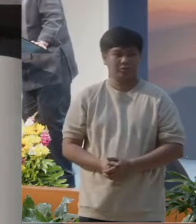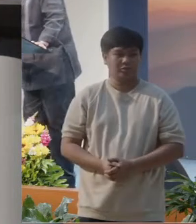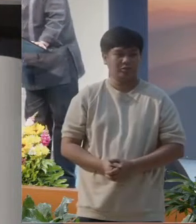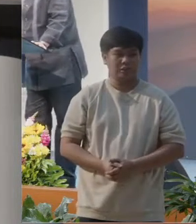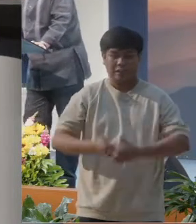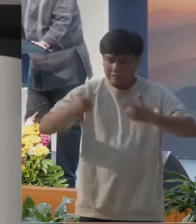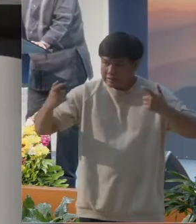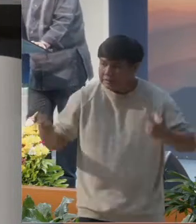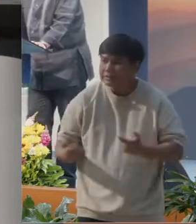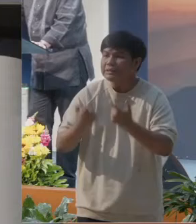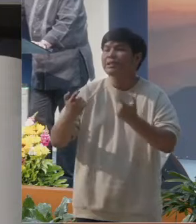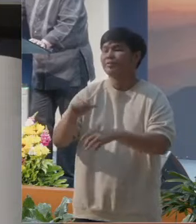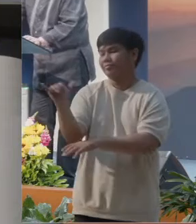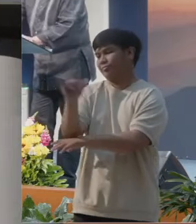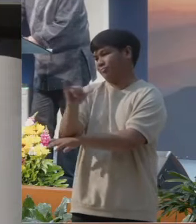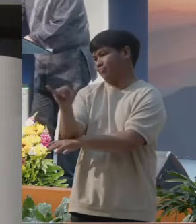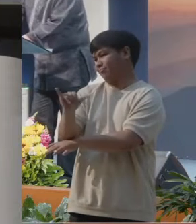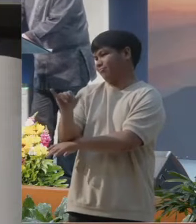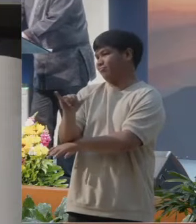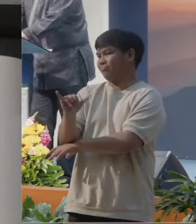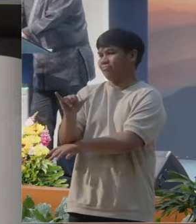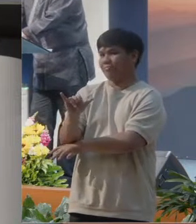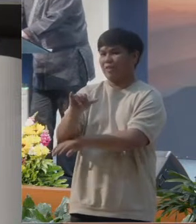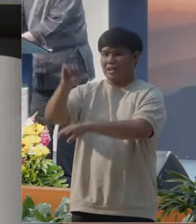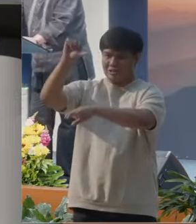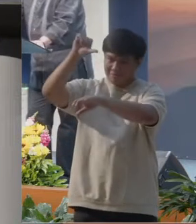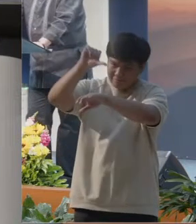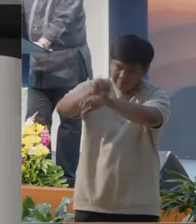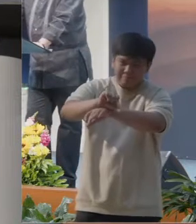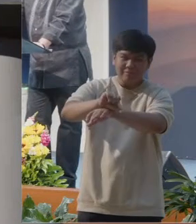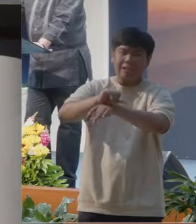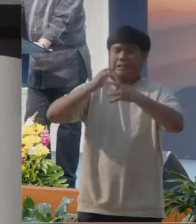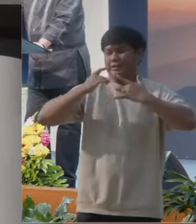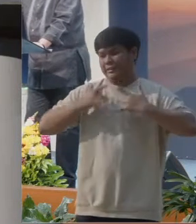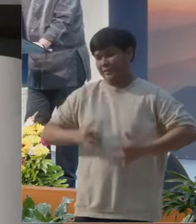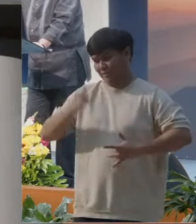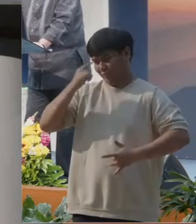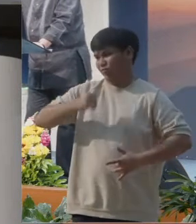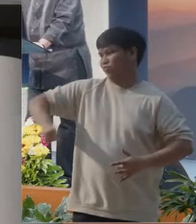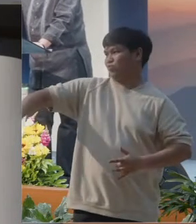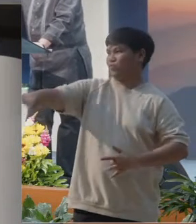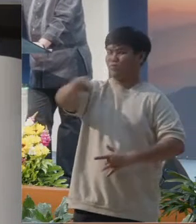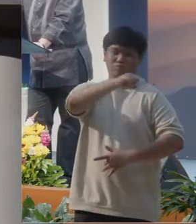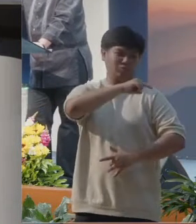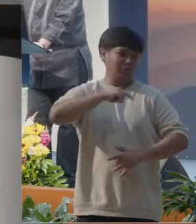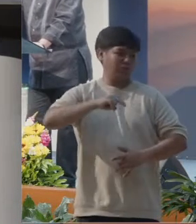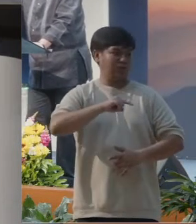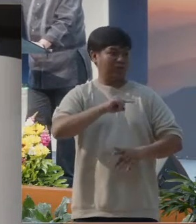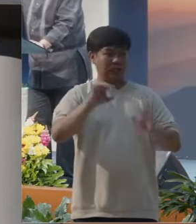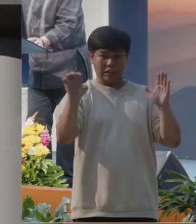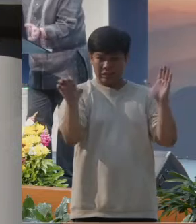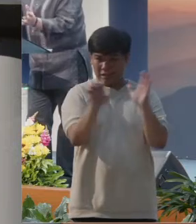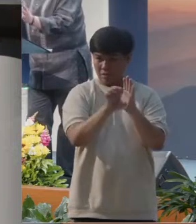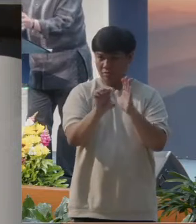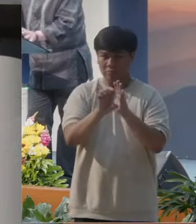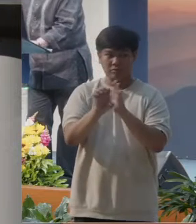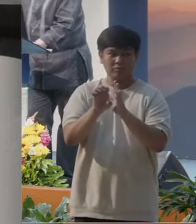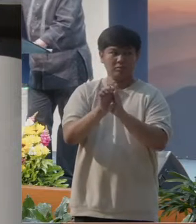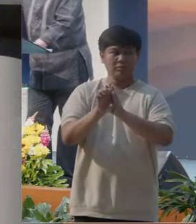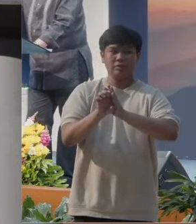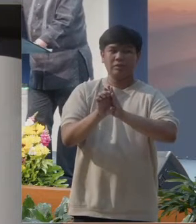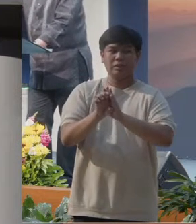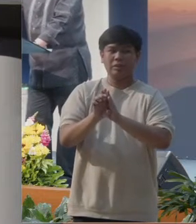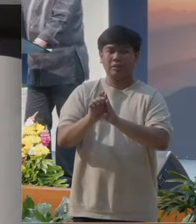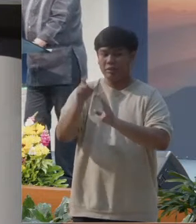kasalanan ay madalas nagdudulot po ng pagkatalo at pagkadismaya para sa ating lahat. Kapag